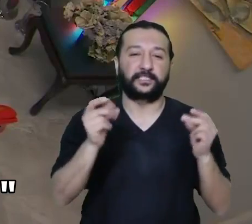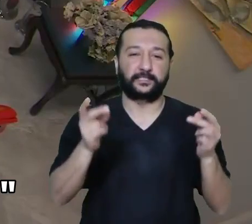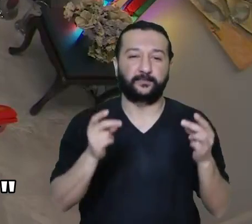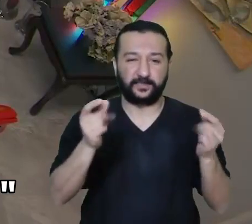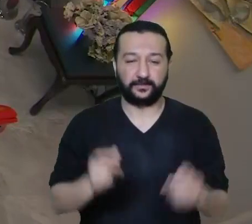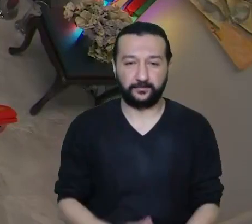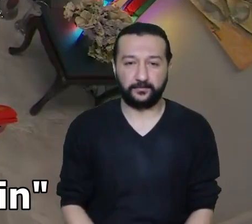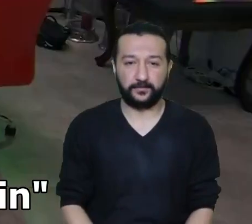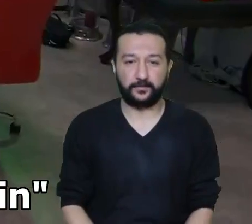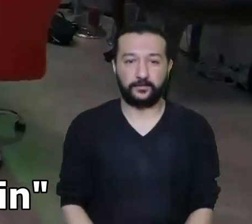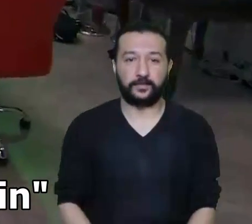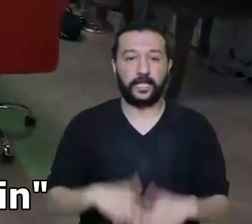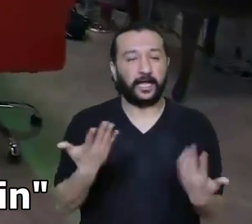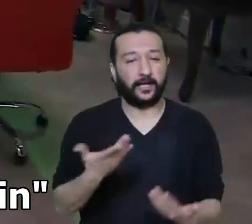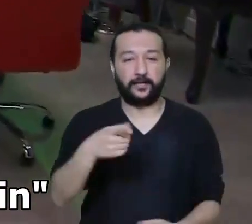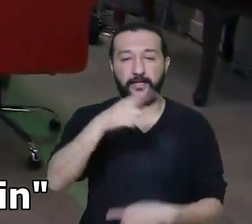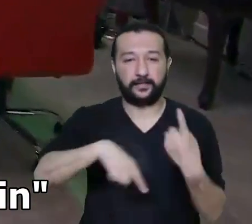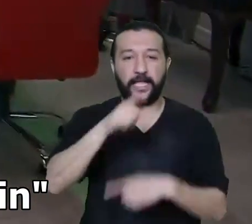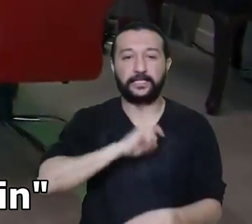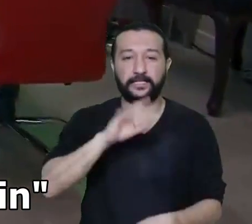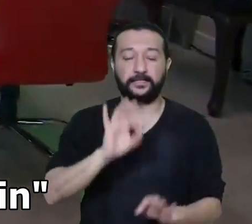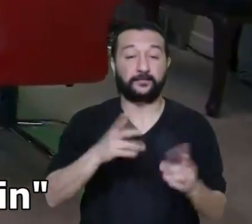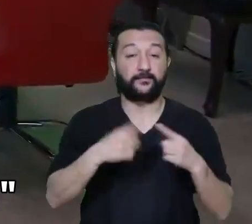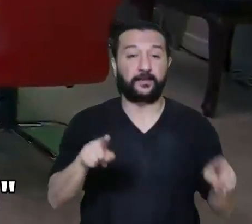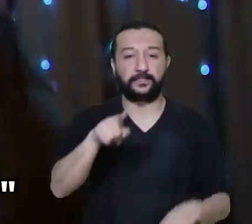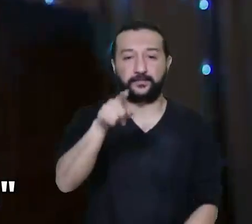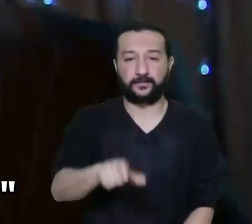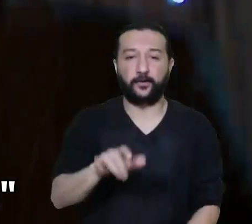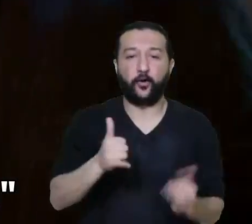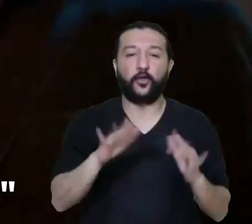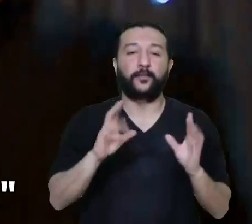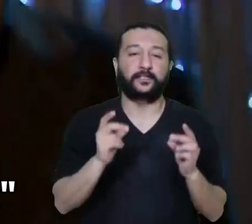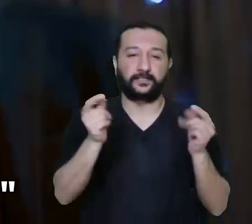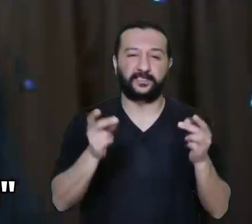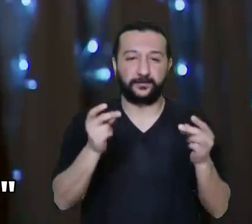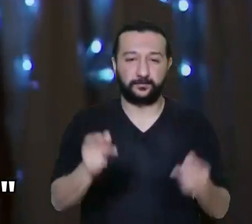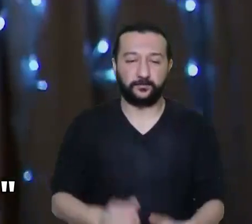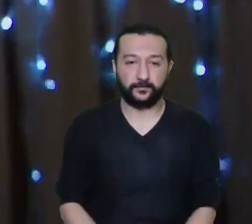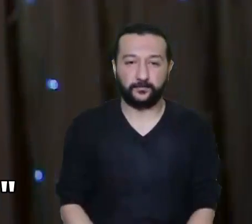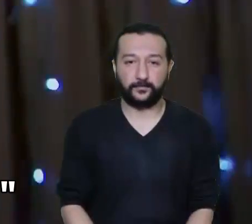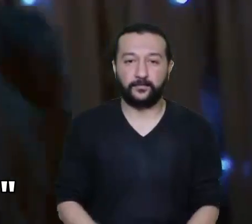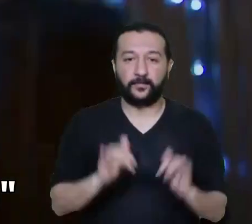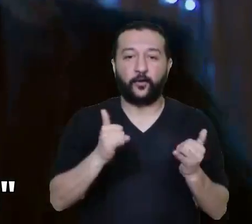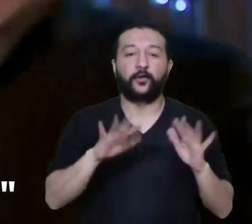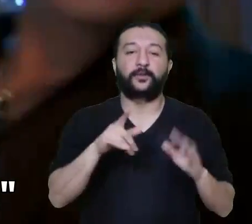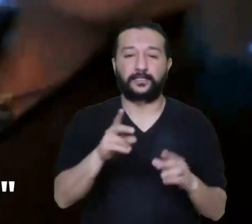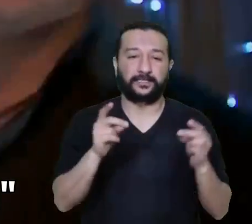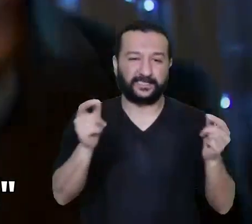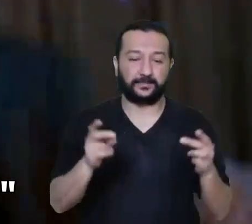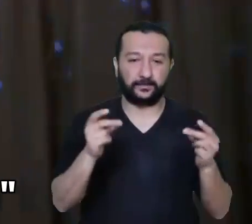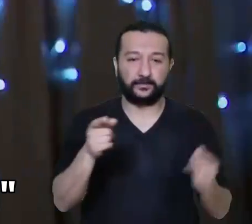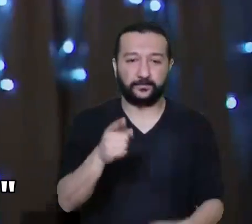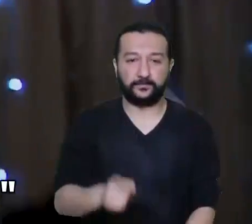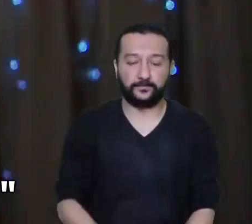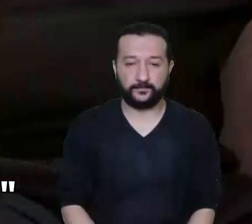şıkıdım şıkıdım. Ah yanar döner acayipsin. Oynama şıkıdım şıkıdım. Omuz kırıyor, kafasını oynama geriye atıyor.